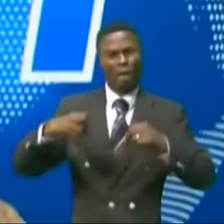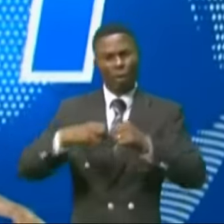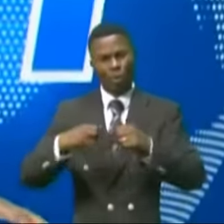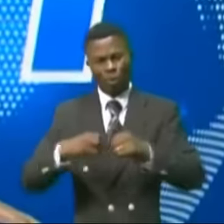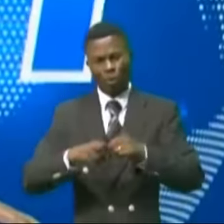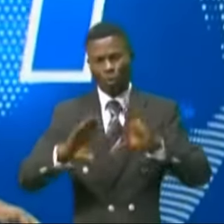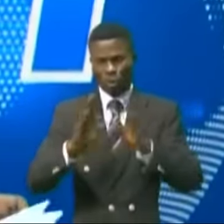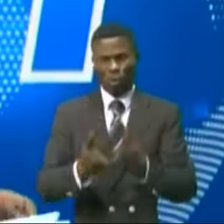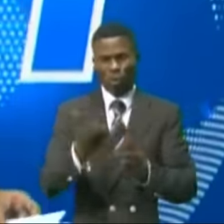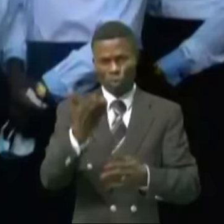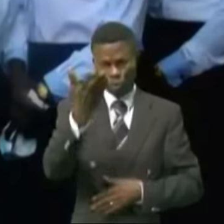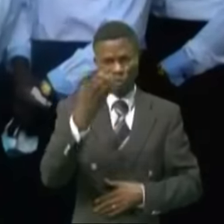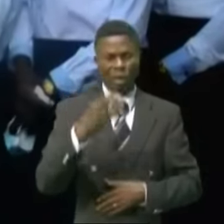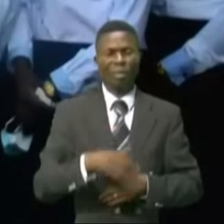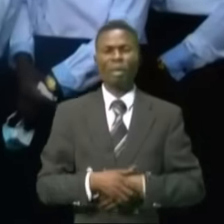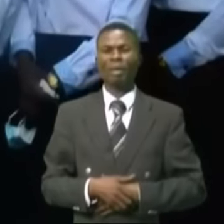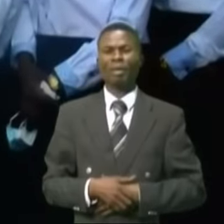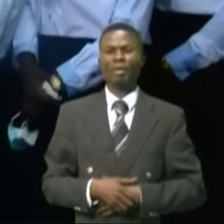du Maïndombé.